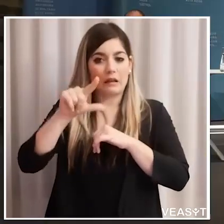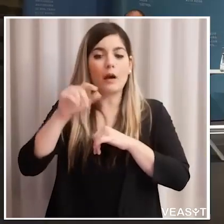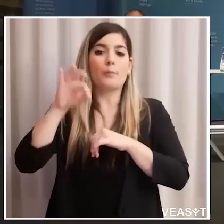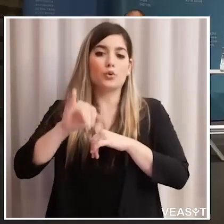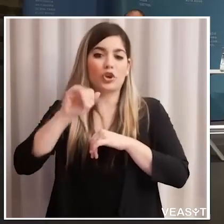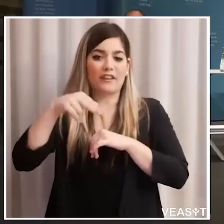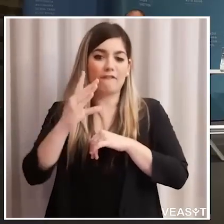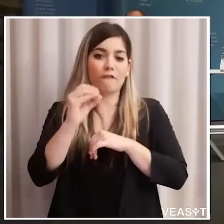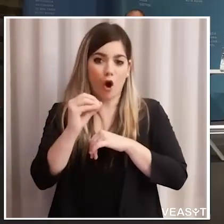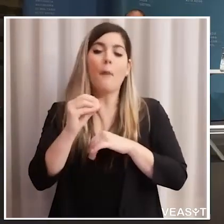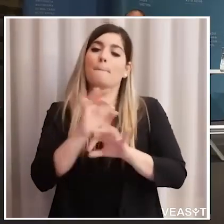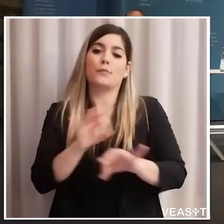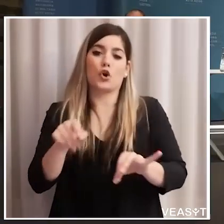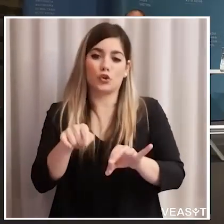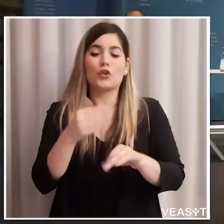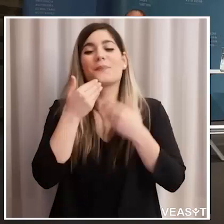Grazie.